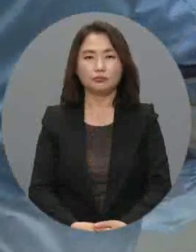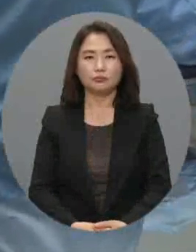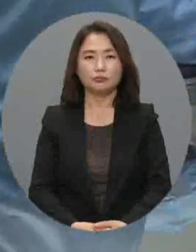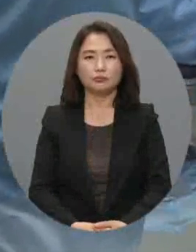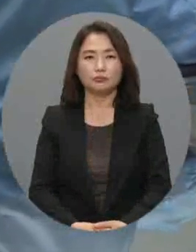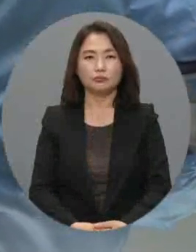입니다